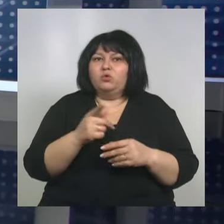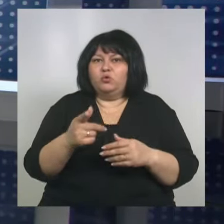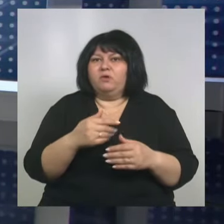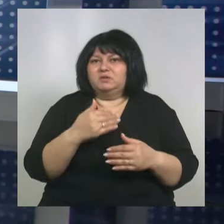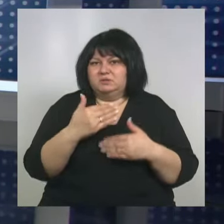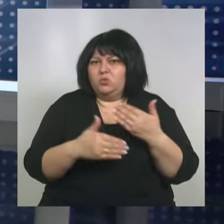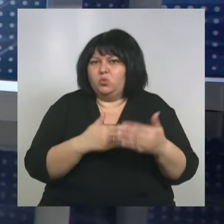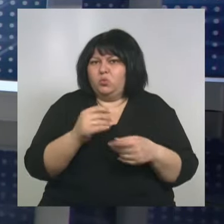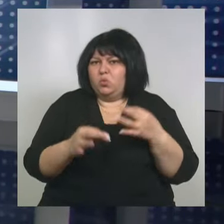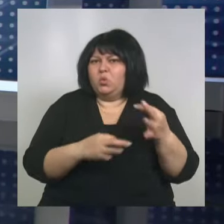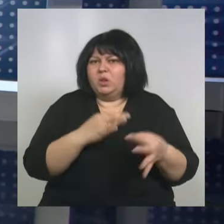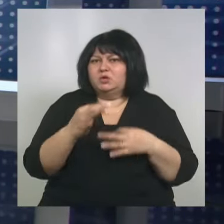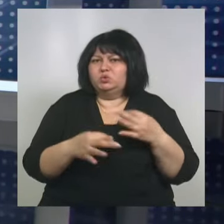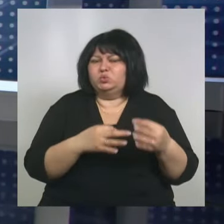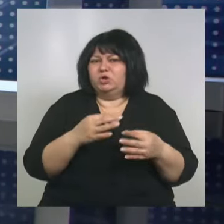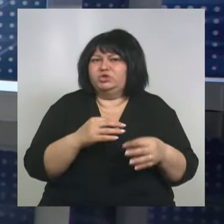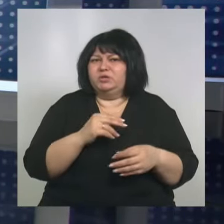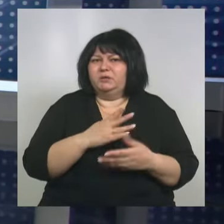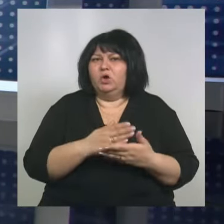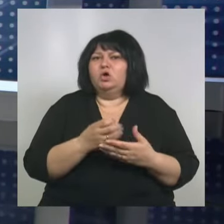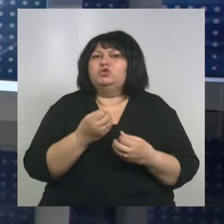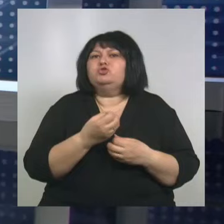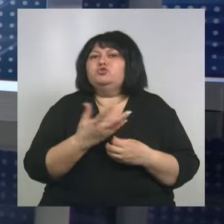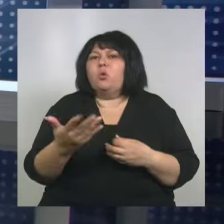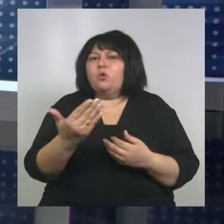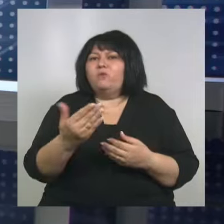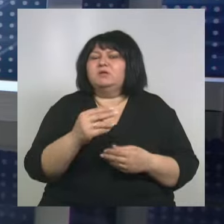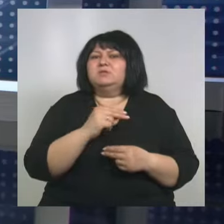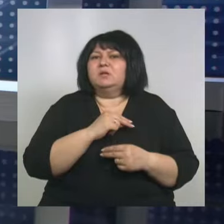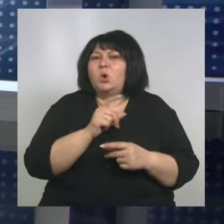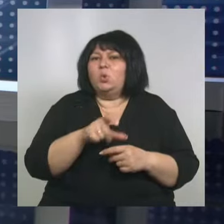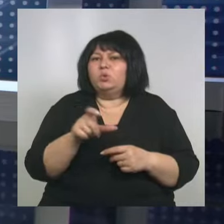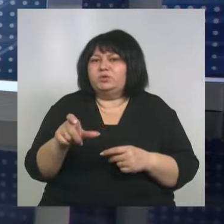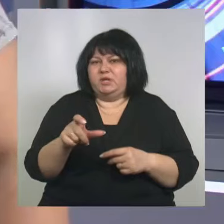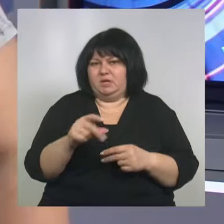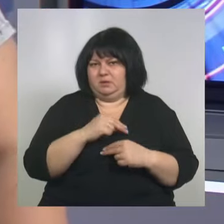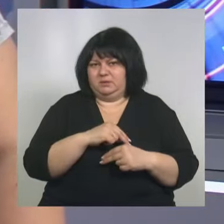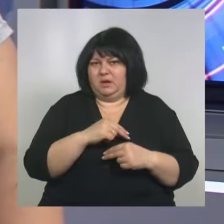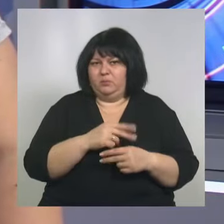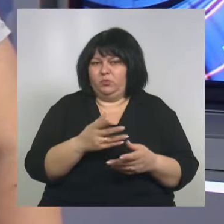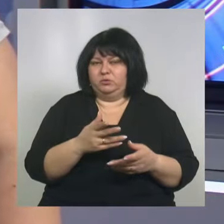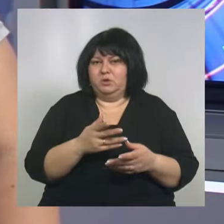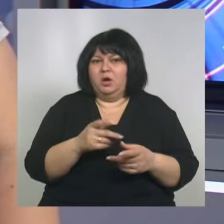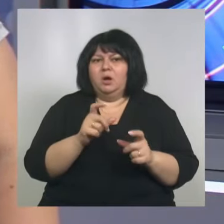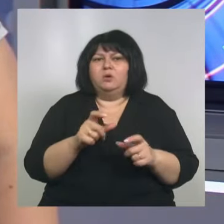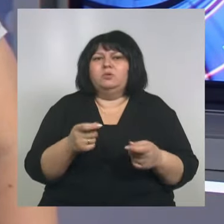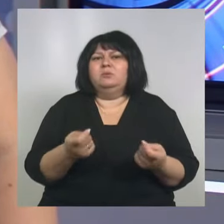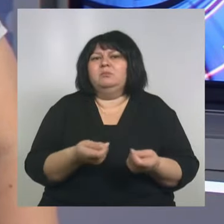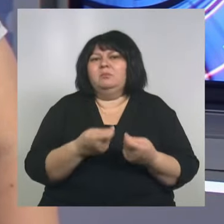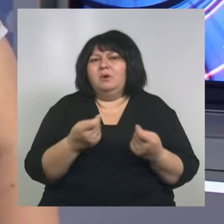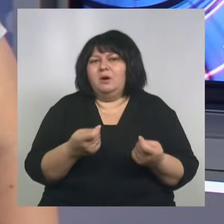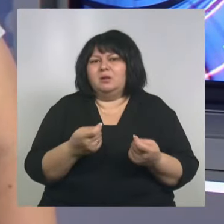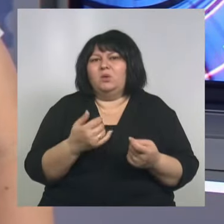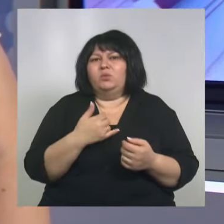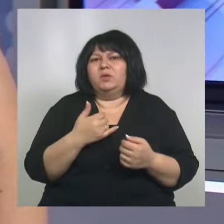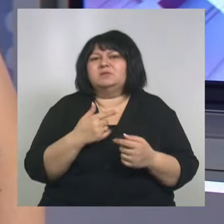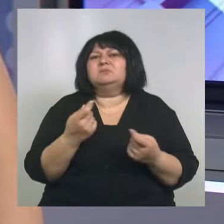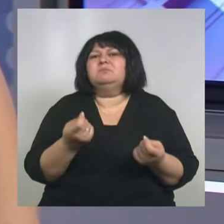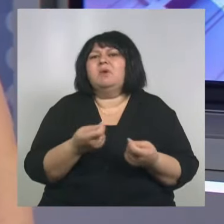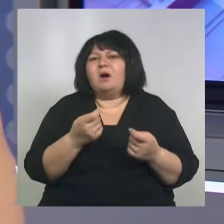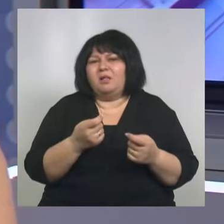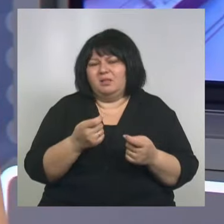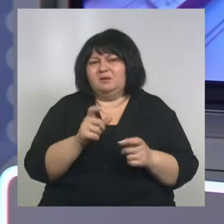круглосуточно сколько у вас вообще вот людей сотрудников задействовано во всём этом Ну сотрудников немного задействовано у нас не так-то много